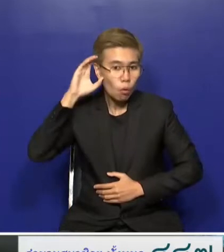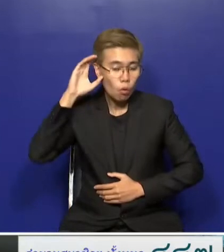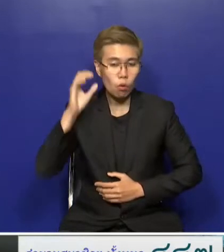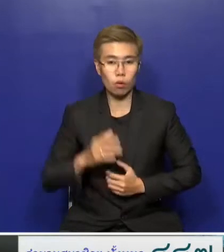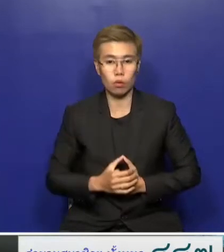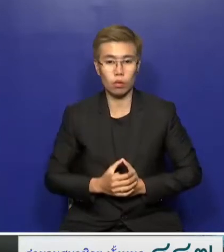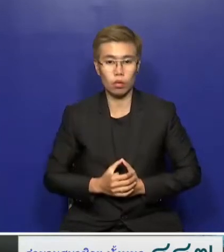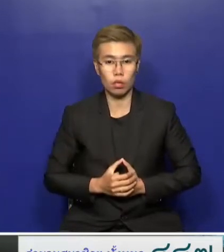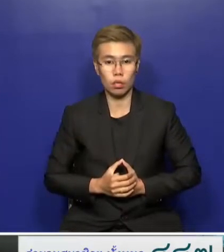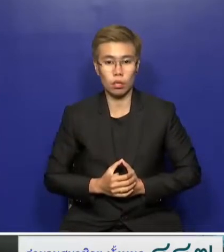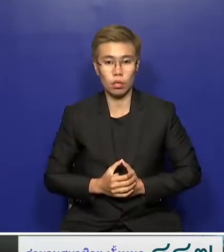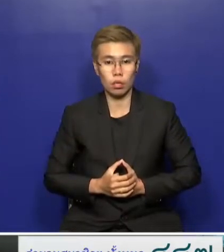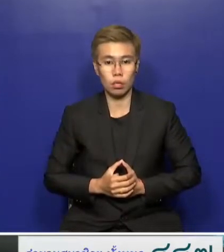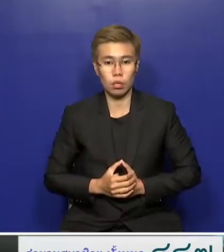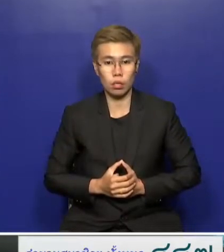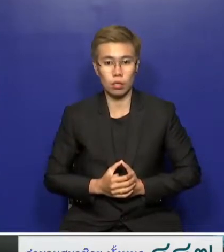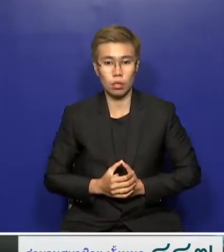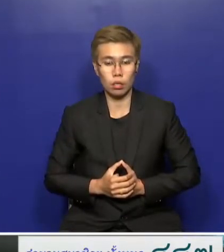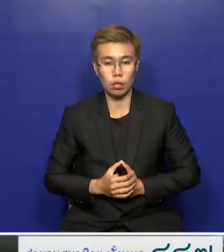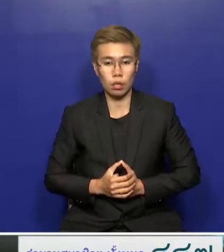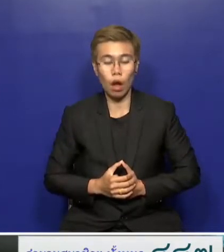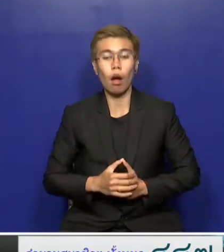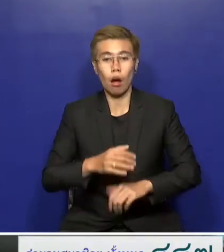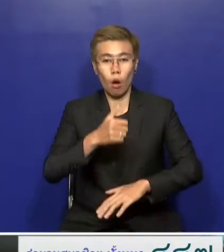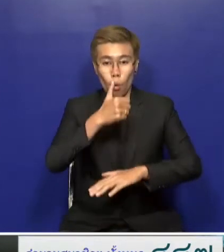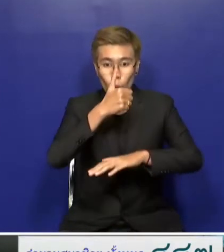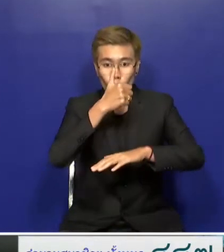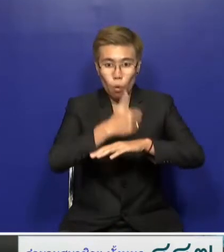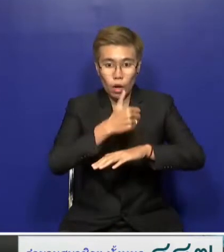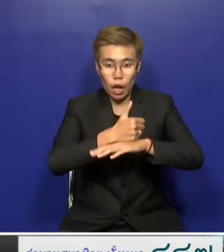ภายใต้การนำของท่านผู้ว่าราชการจังหวัดตากท่านพงษ์รัต